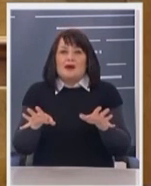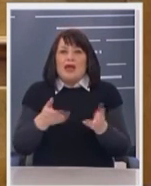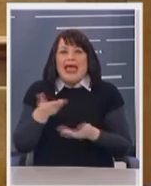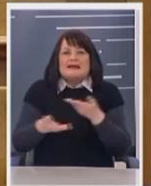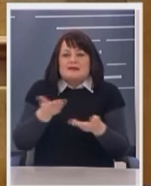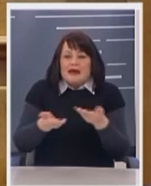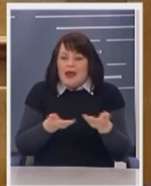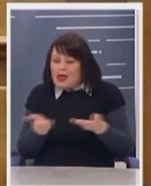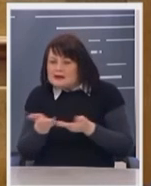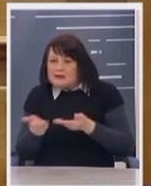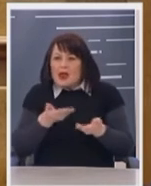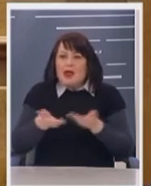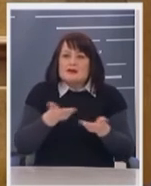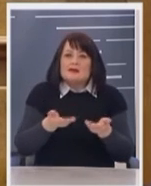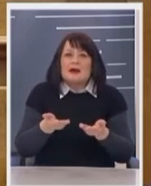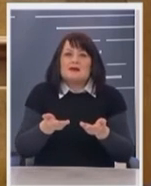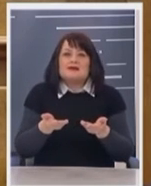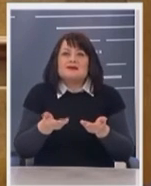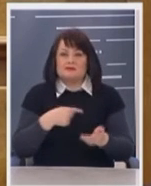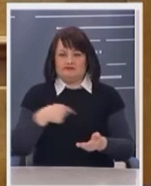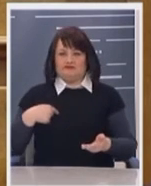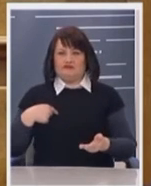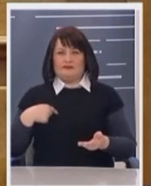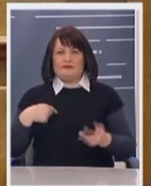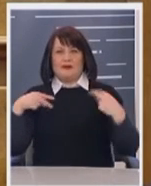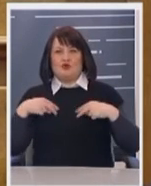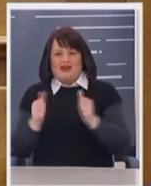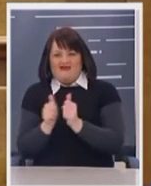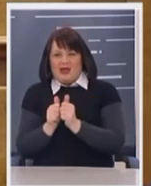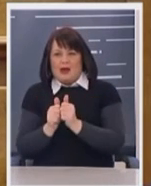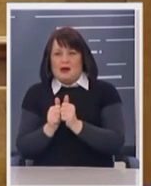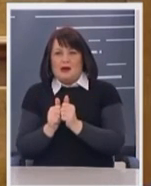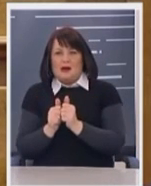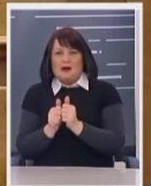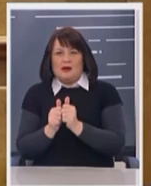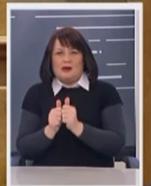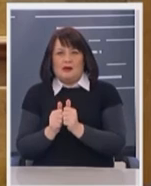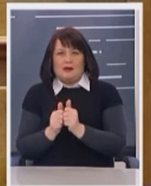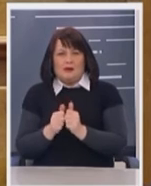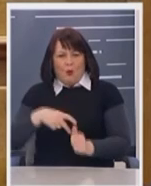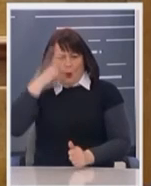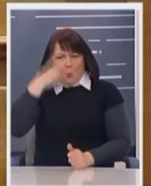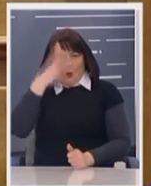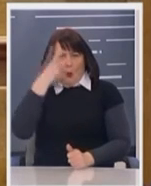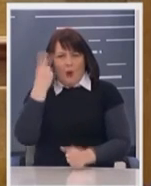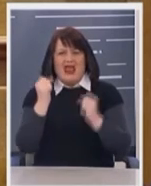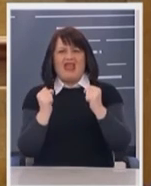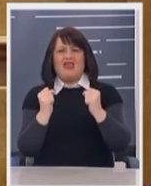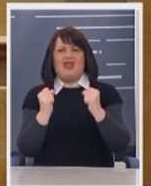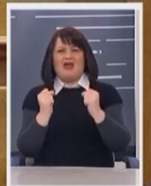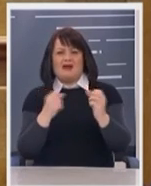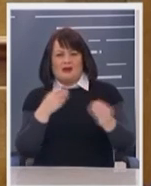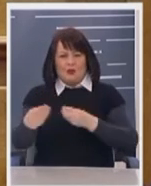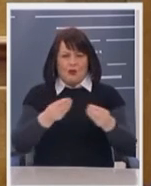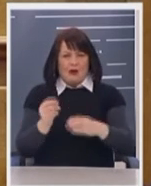αλληλοεξυπηρετήσεων. Κομματάρχες και κολλητοί υπουργών αλωνίζανε στην υγεία και ανταλλάσσανε υπηρεσίες